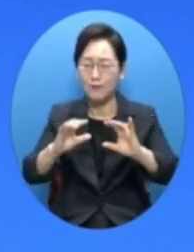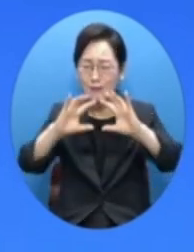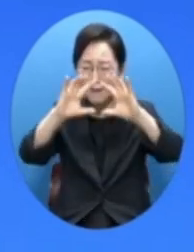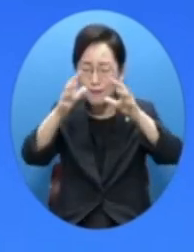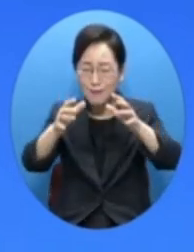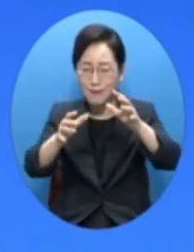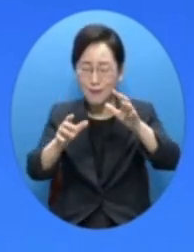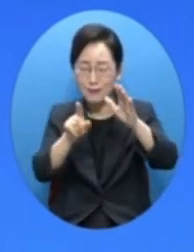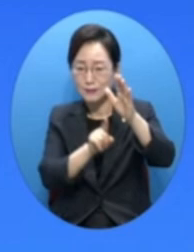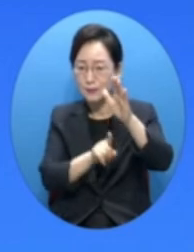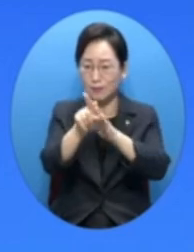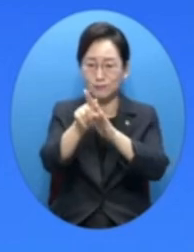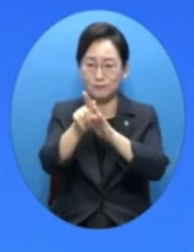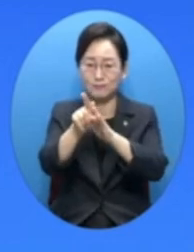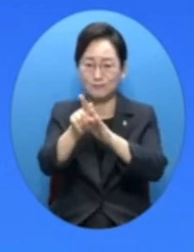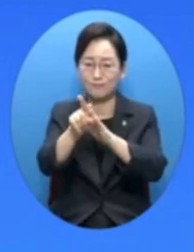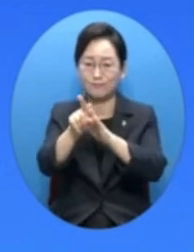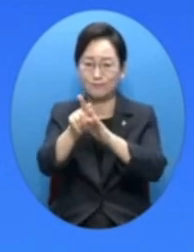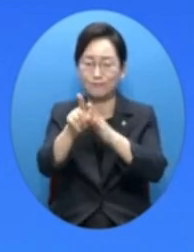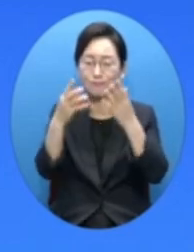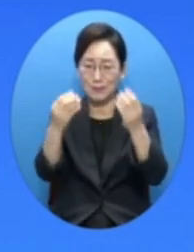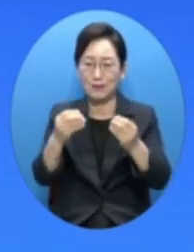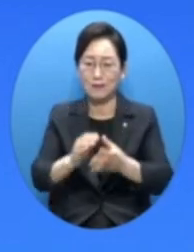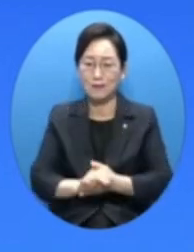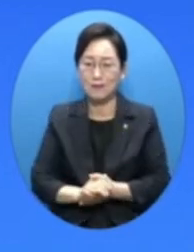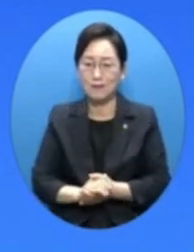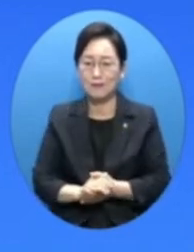최대교로 우뚝 서게 됐습니다.